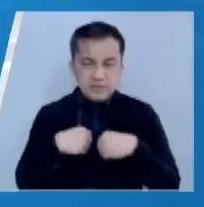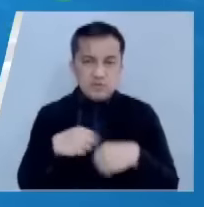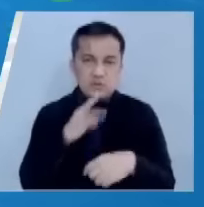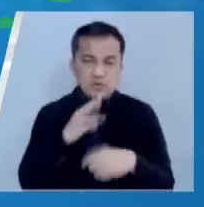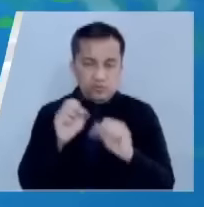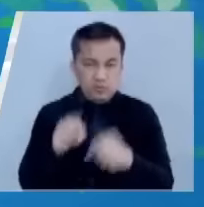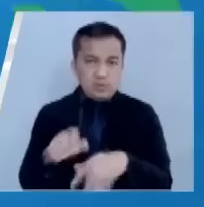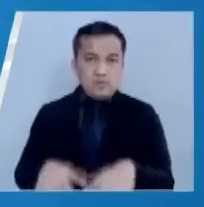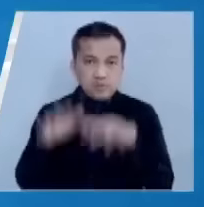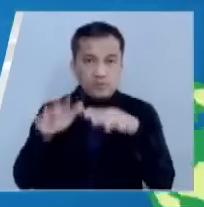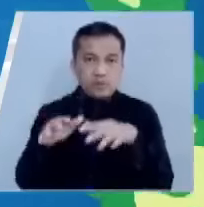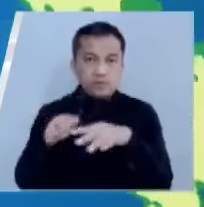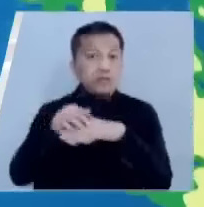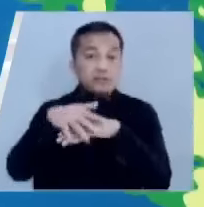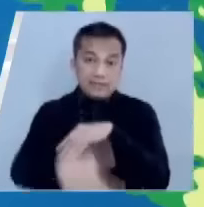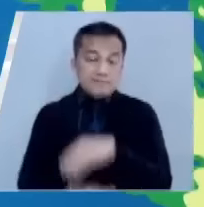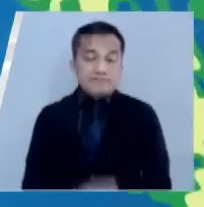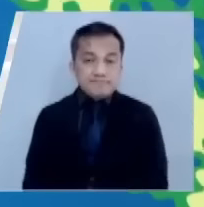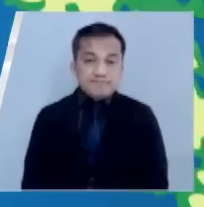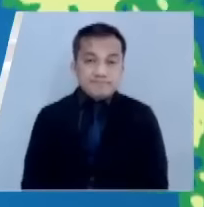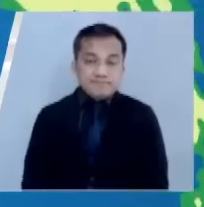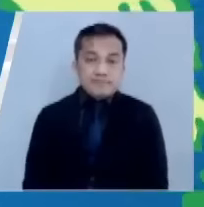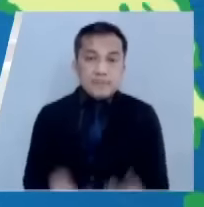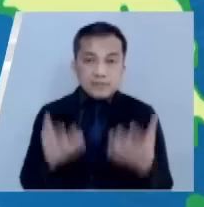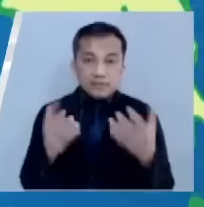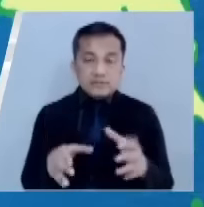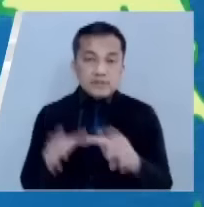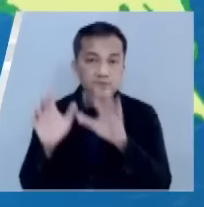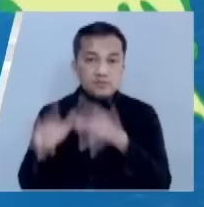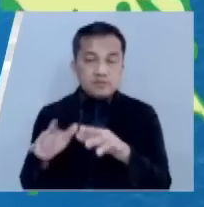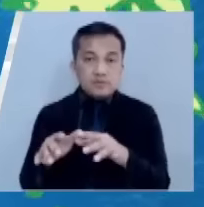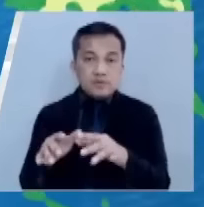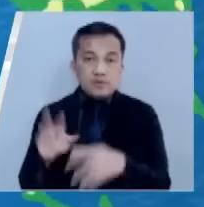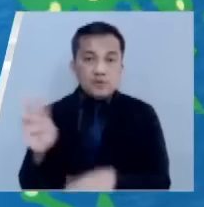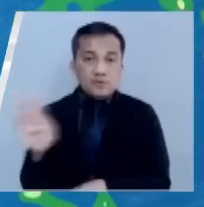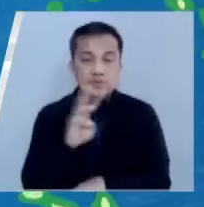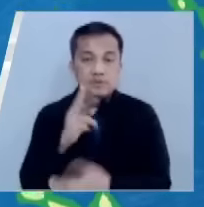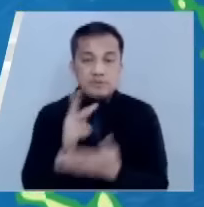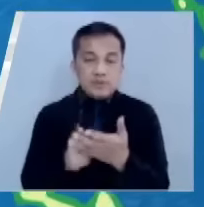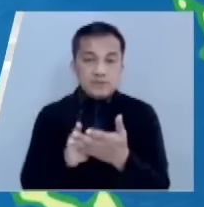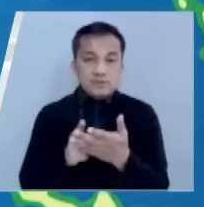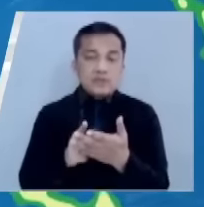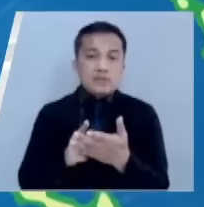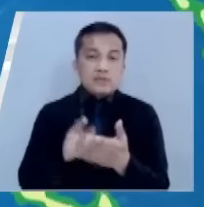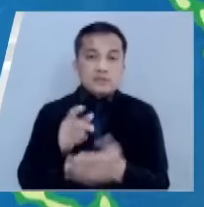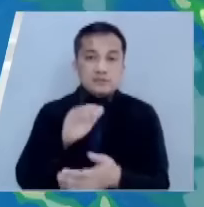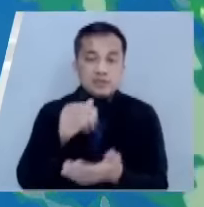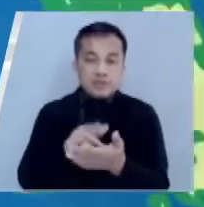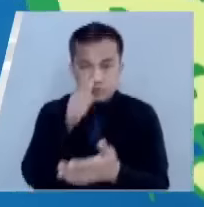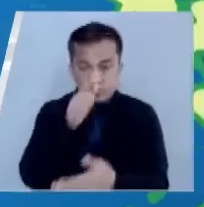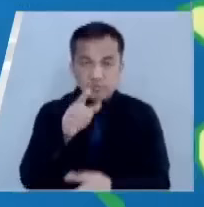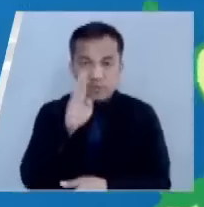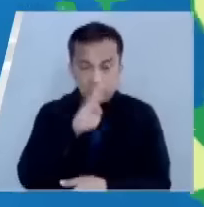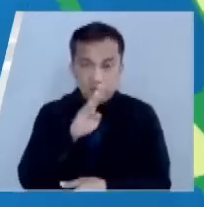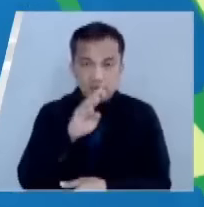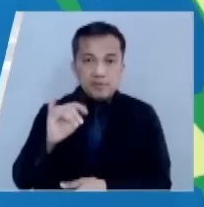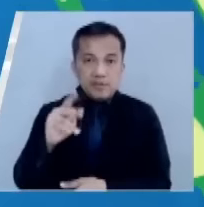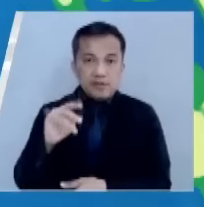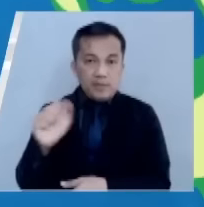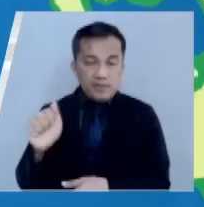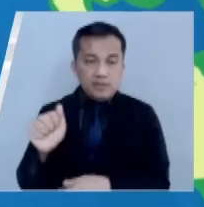o landslide. May chance rin ng ulan sa western portion ng Central Luzon, Bicol Region at Mimaropa. Kalat-kalat pa rin ang